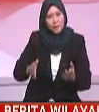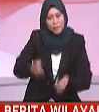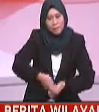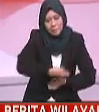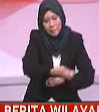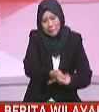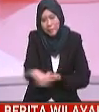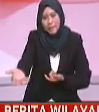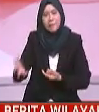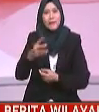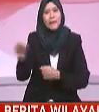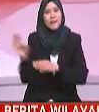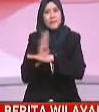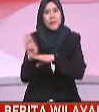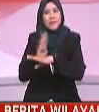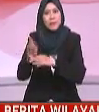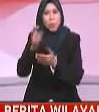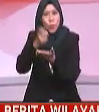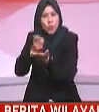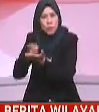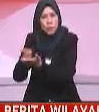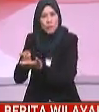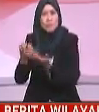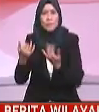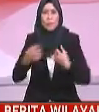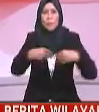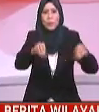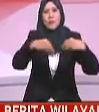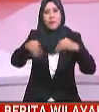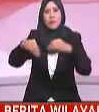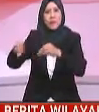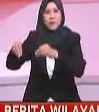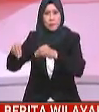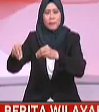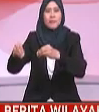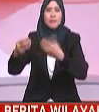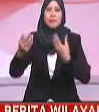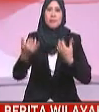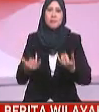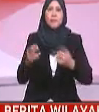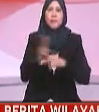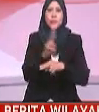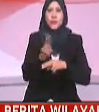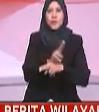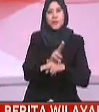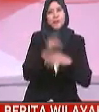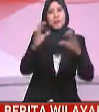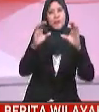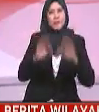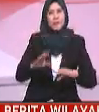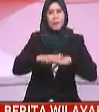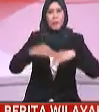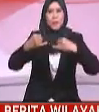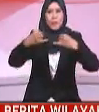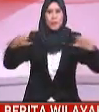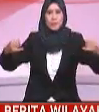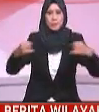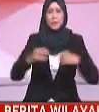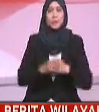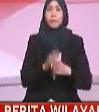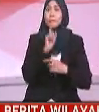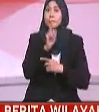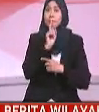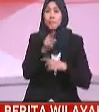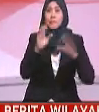maupun peniaga bubuk. Malah mereka cuba memasarkan hasil tangkapan menggunakan medium dalam talian. Dan